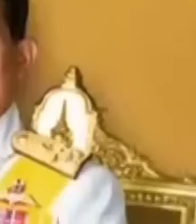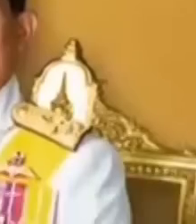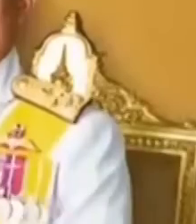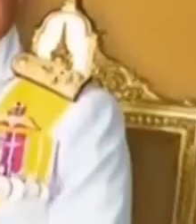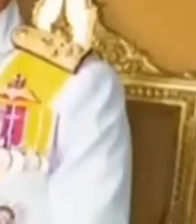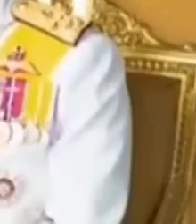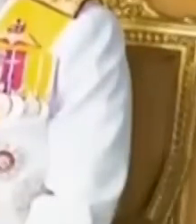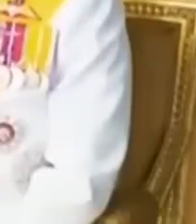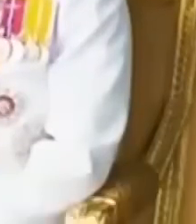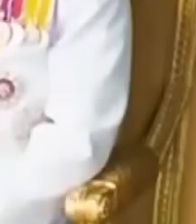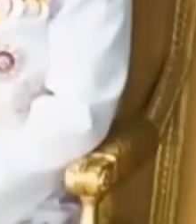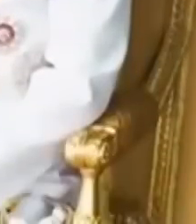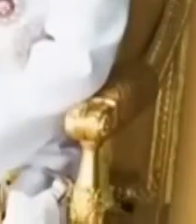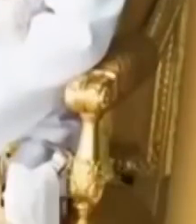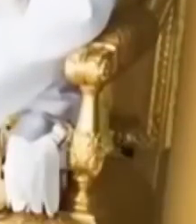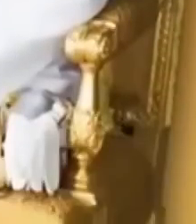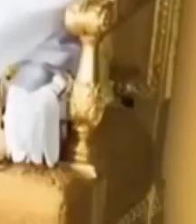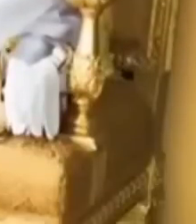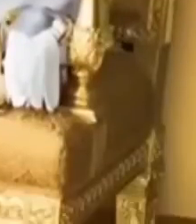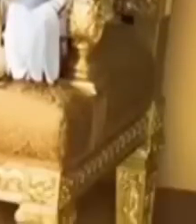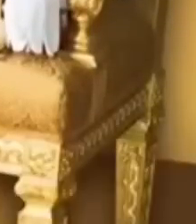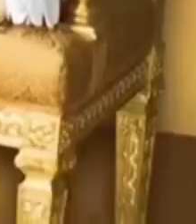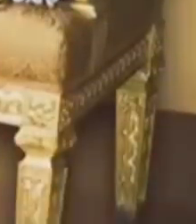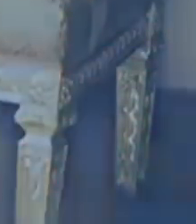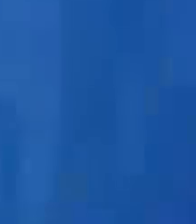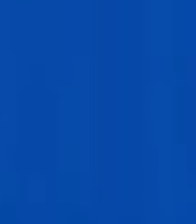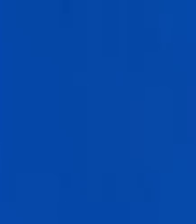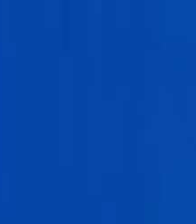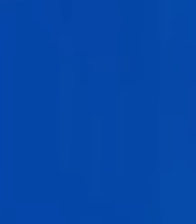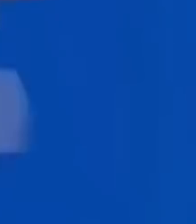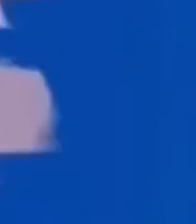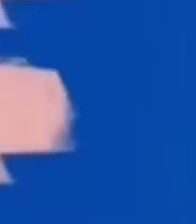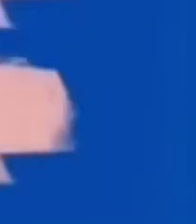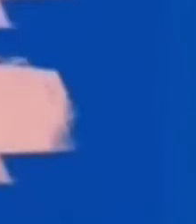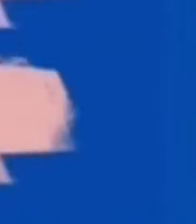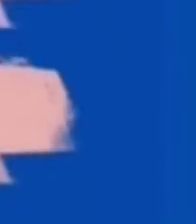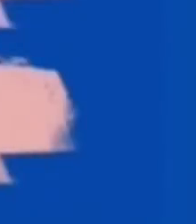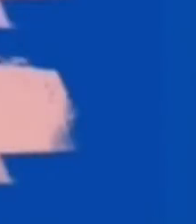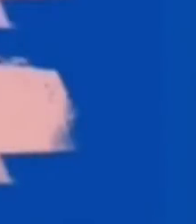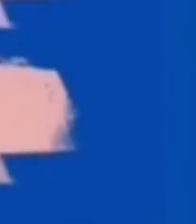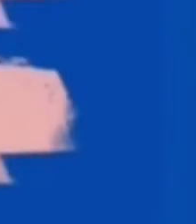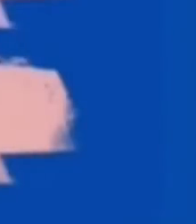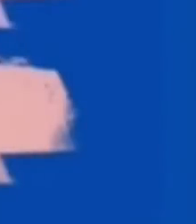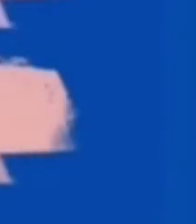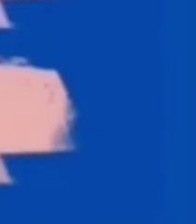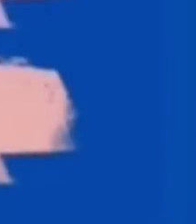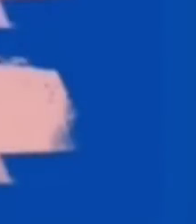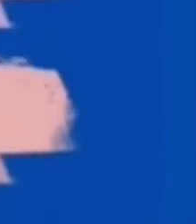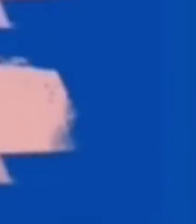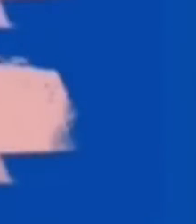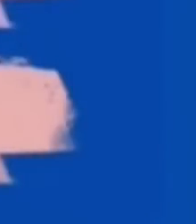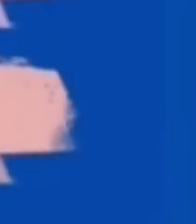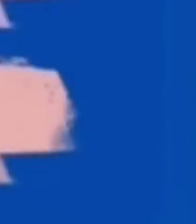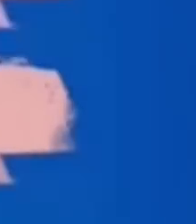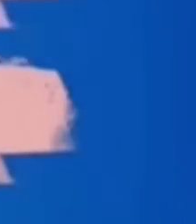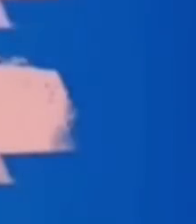ในหลวงรัชกาลที่10สู่การปฏิบัติด้านที่4การเป็นพลเมืองดีมาเป็นหลักในการสร้างนวัตกรรม CMR